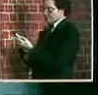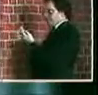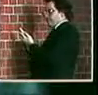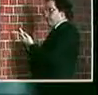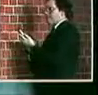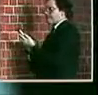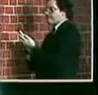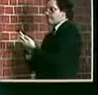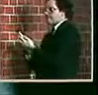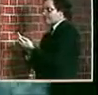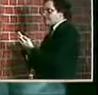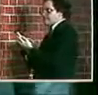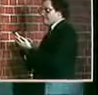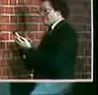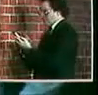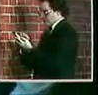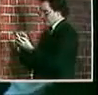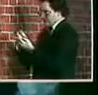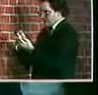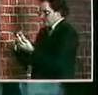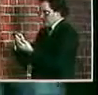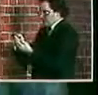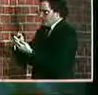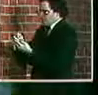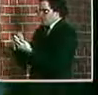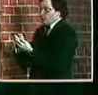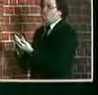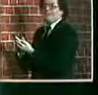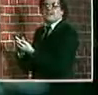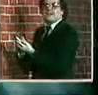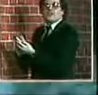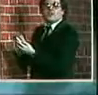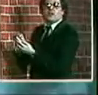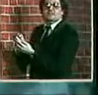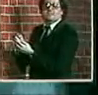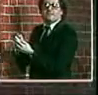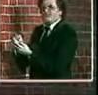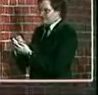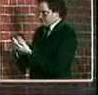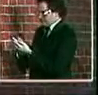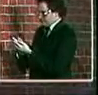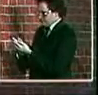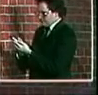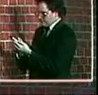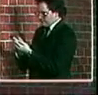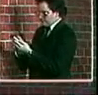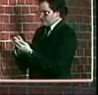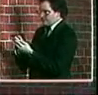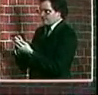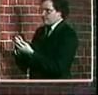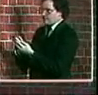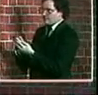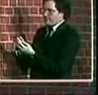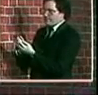Nemesek! Stojka! Notazna! Jugoszláv egyese partizán film. Peter,